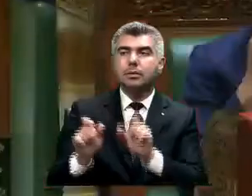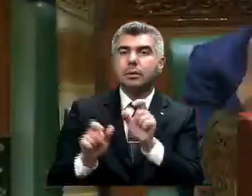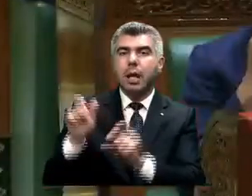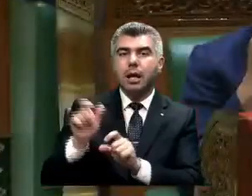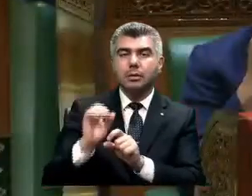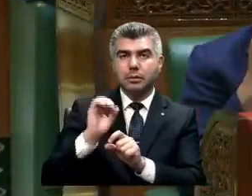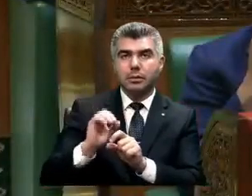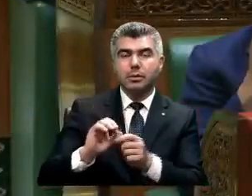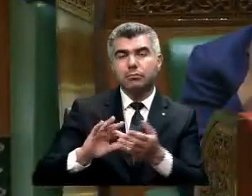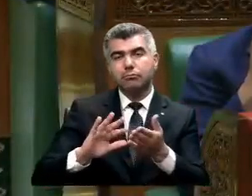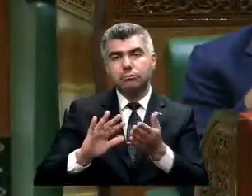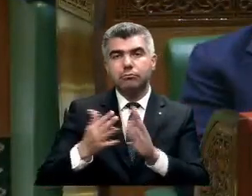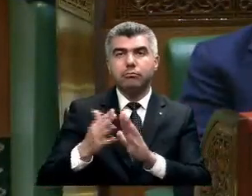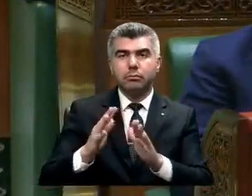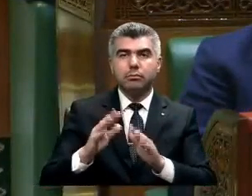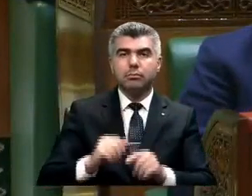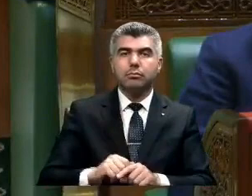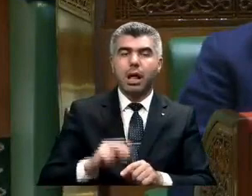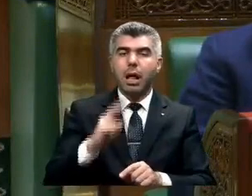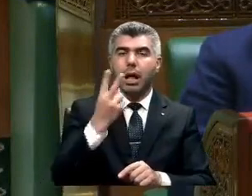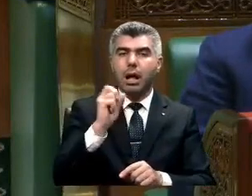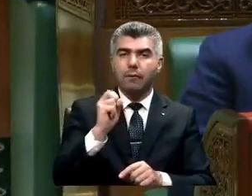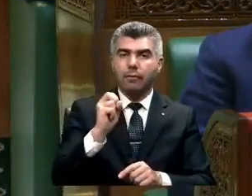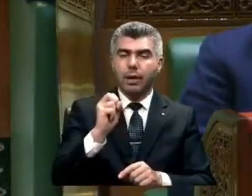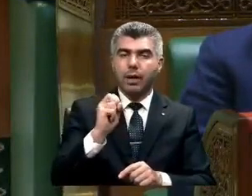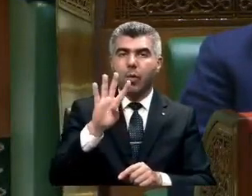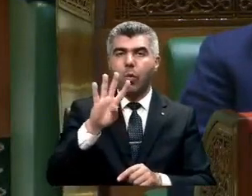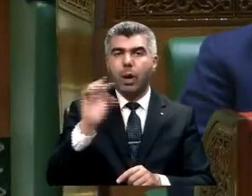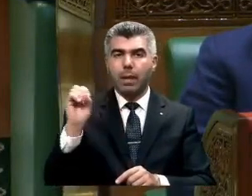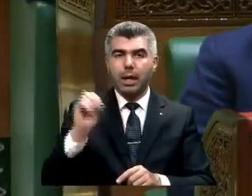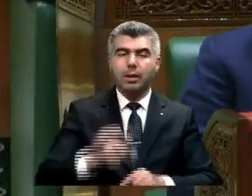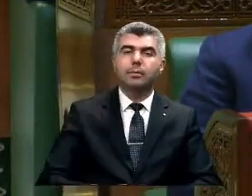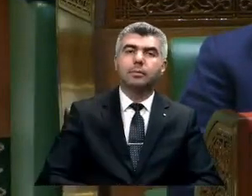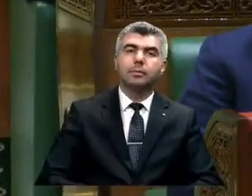في غضون 2040